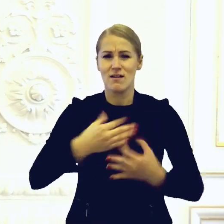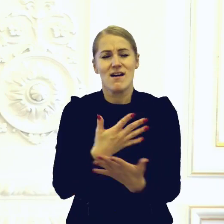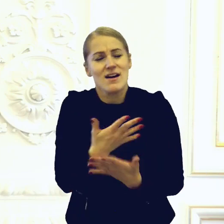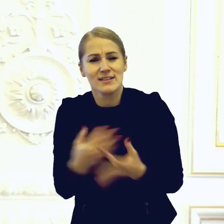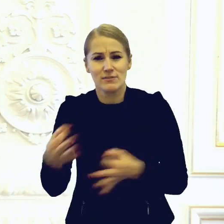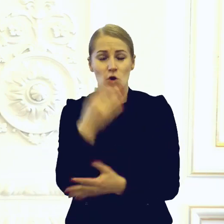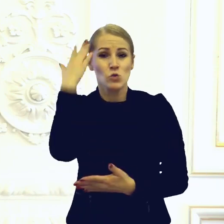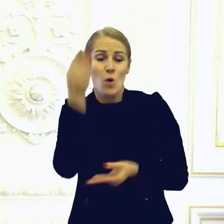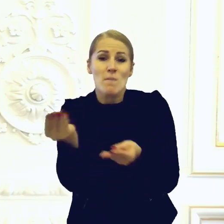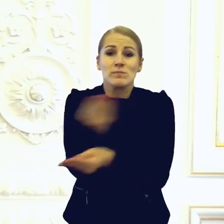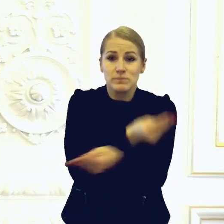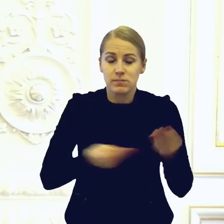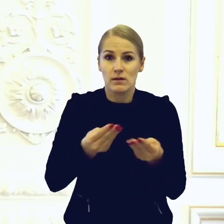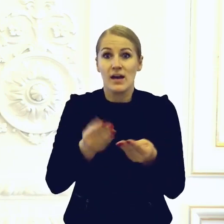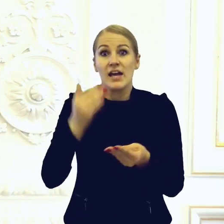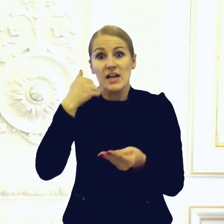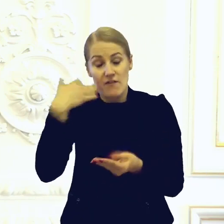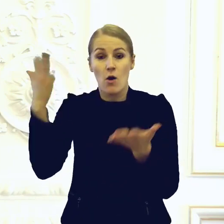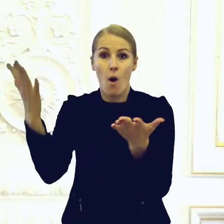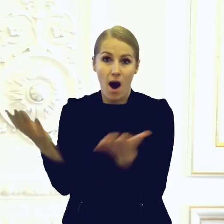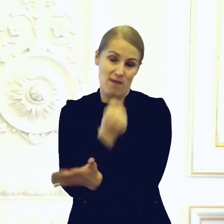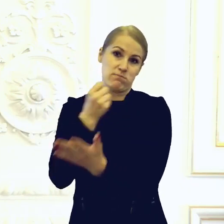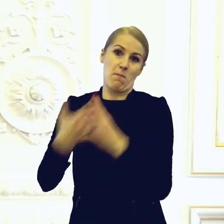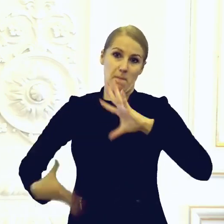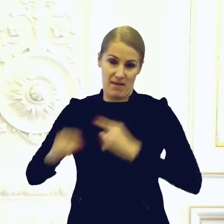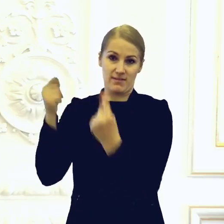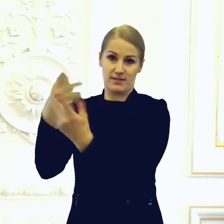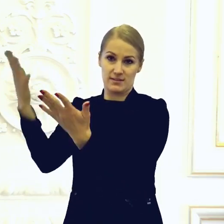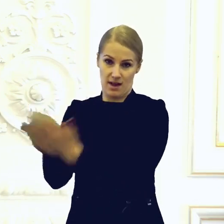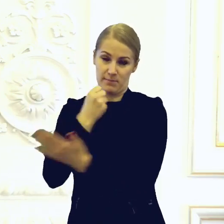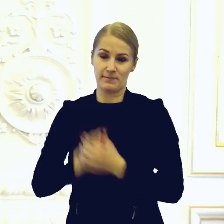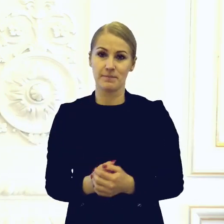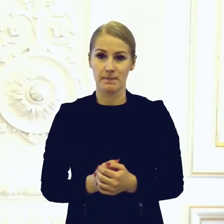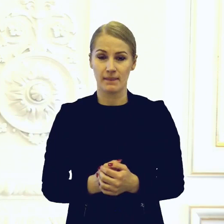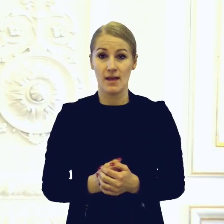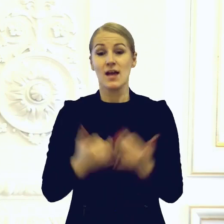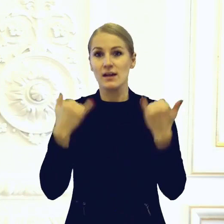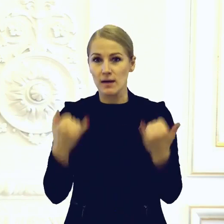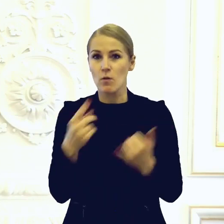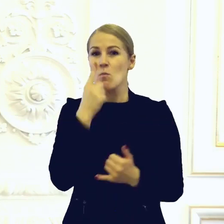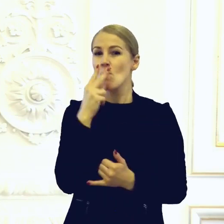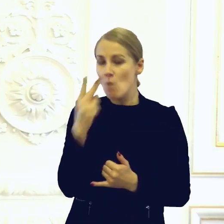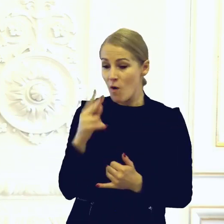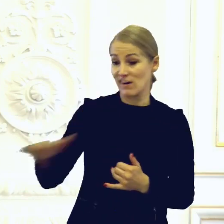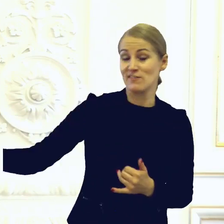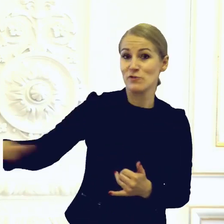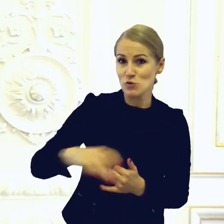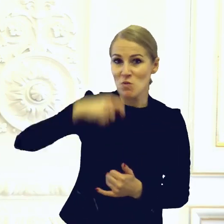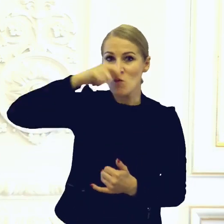intensyvaus apsikeitimo nuomenėmis suradome tas formuluotes, kurios tikiuosi nusiuntė teigiamą žinę Ukrainos